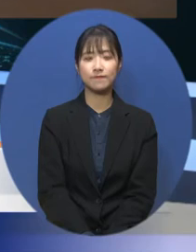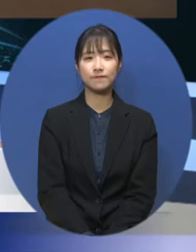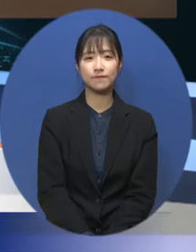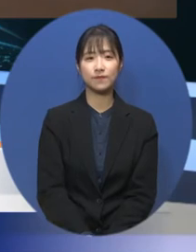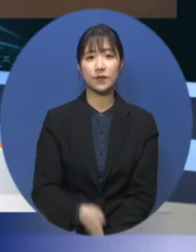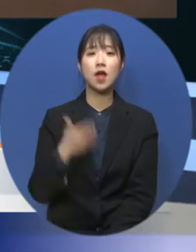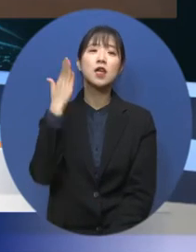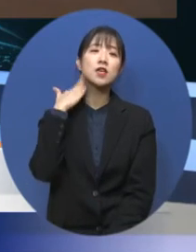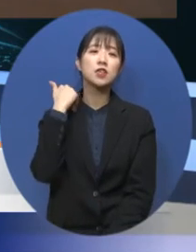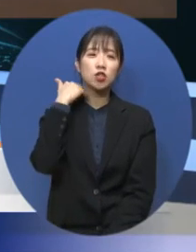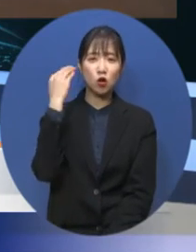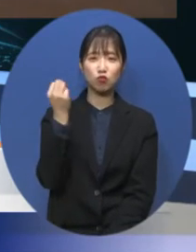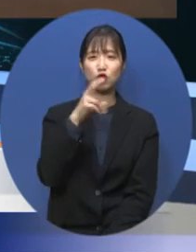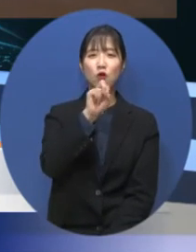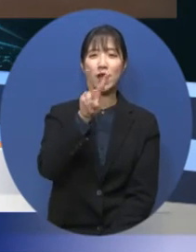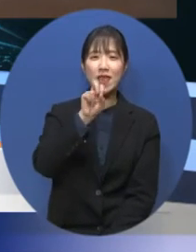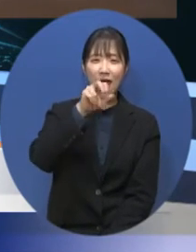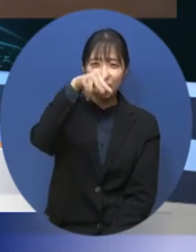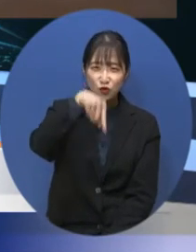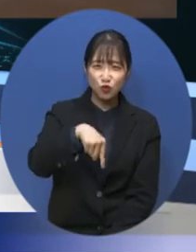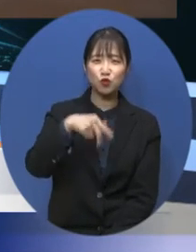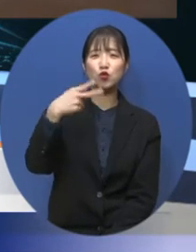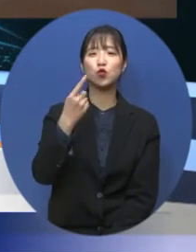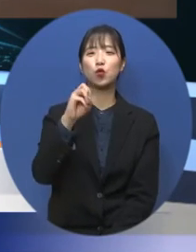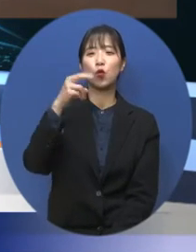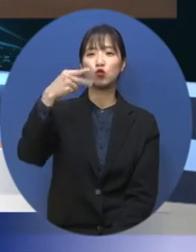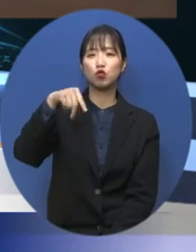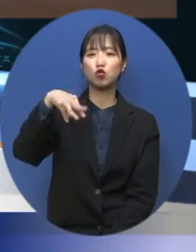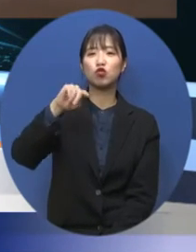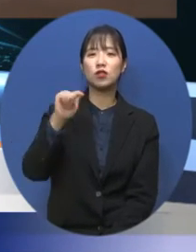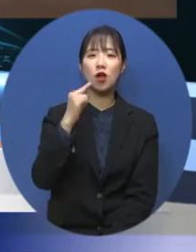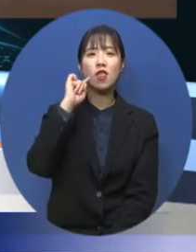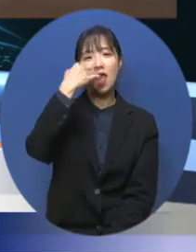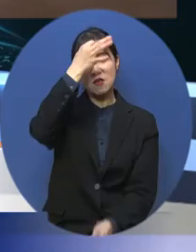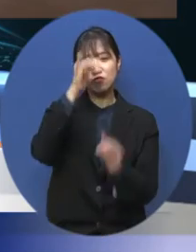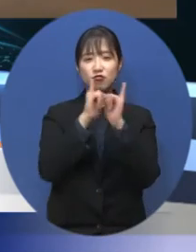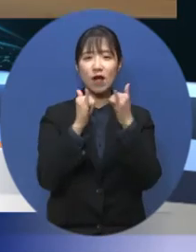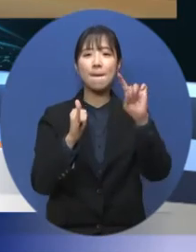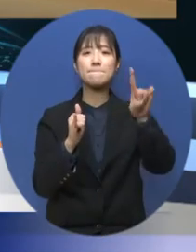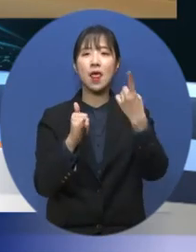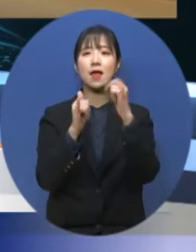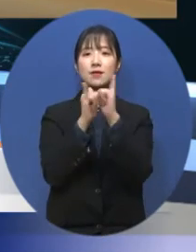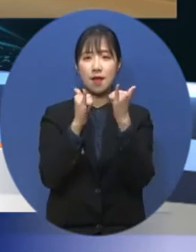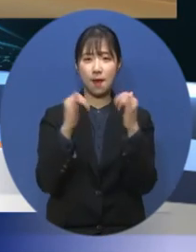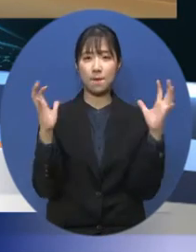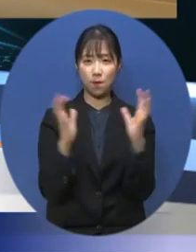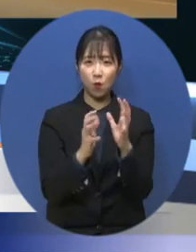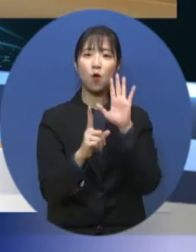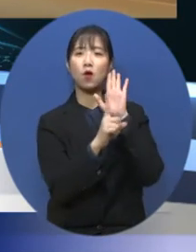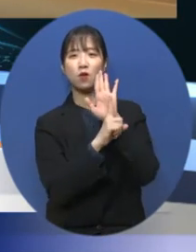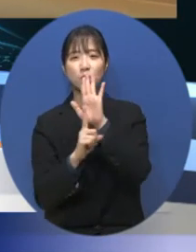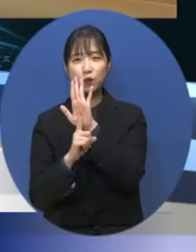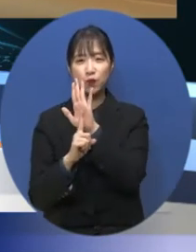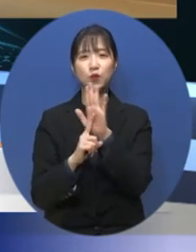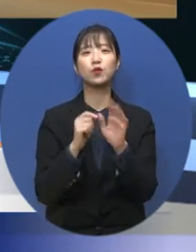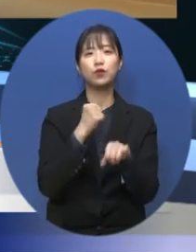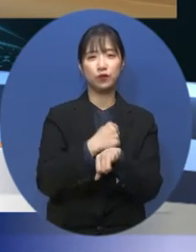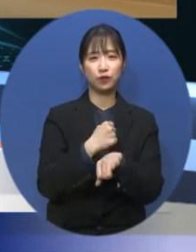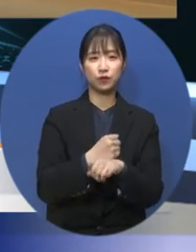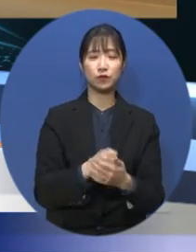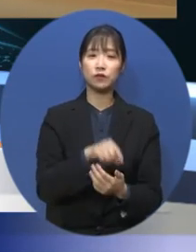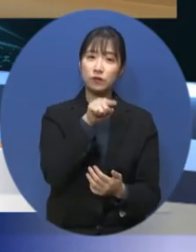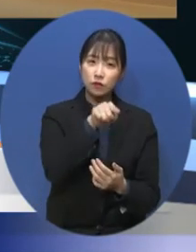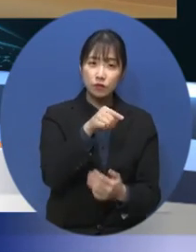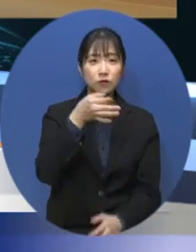의정부시 와 양주 실 그리고 동도 천시 예술가 빙 명이 모여 다양한 예술 작품을 선보였습니다 그